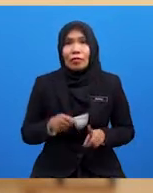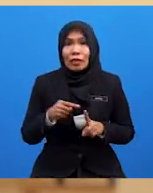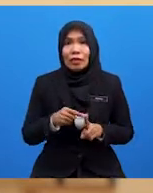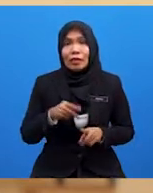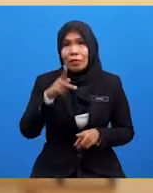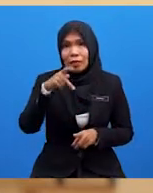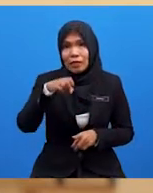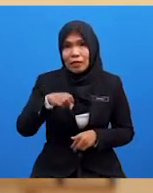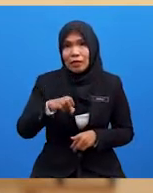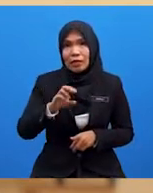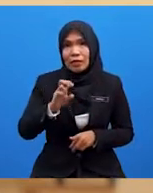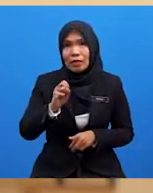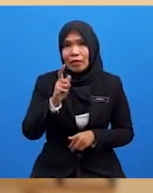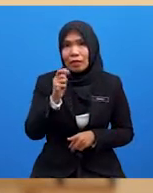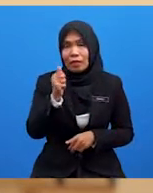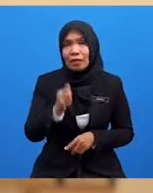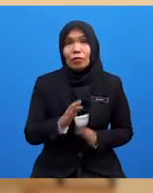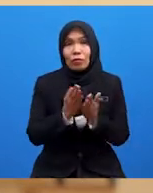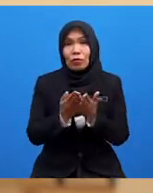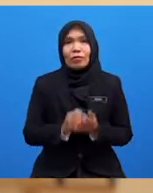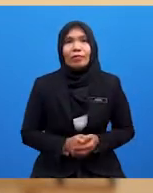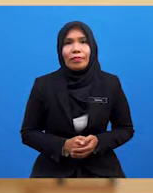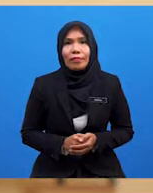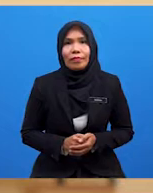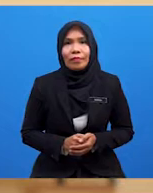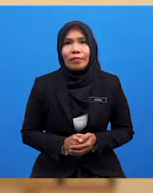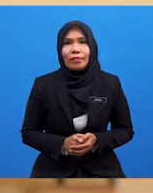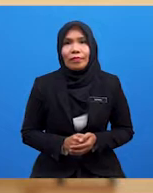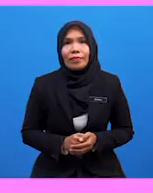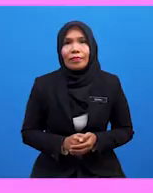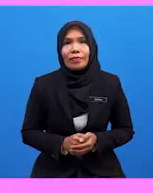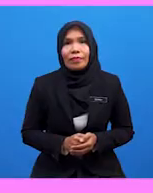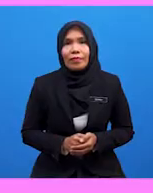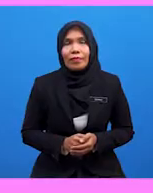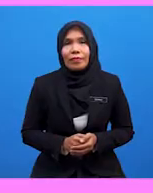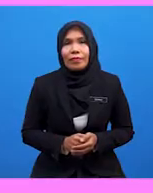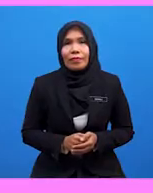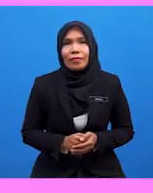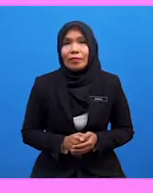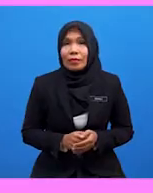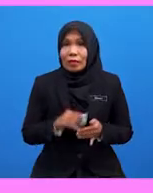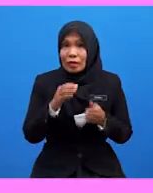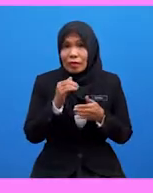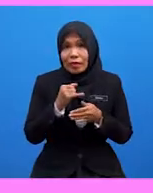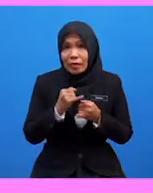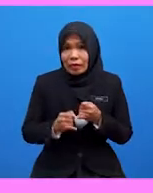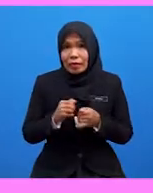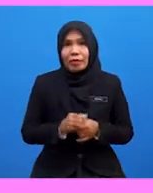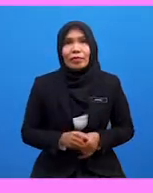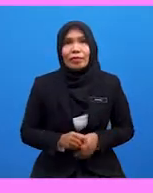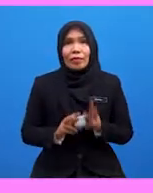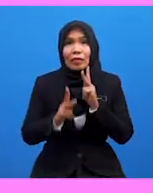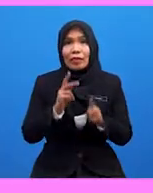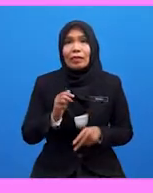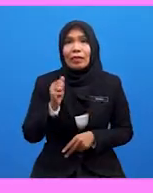Sekarang, cuba jawab soalan struktur untuk menguji kefahaman pelajar. Padankan jenis kata tugas dengan